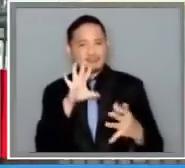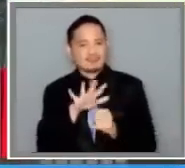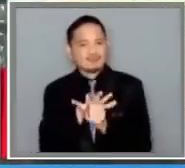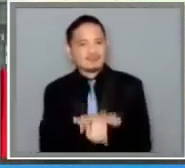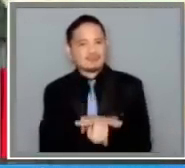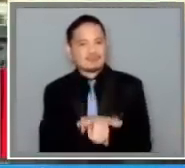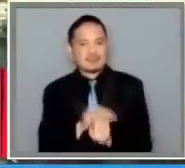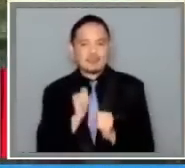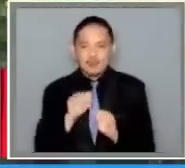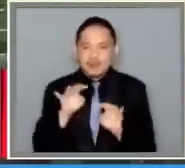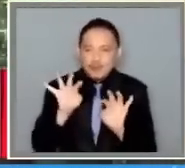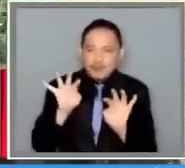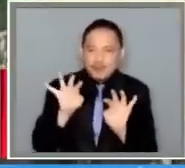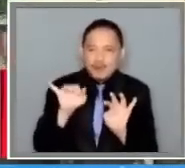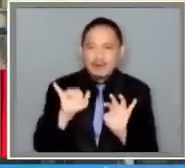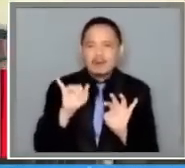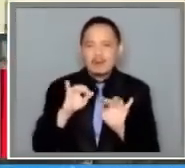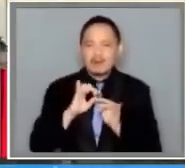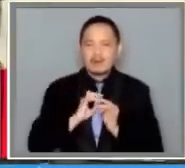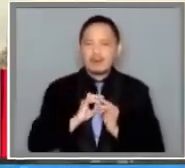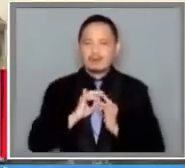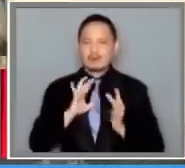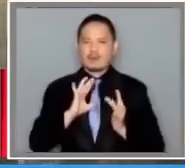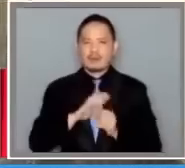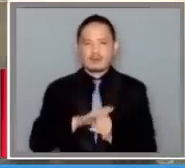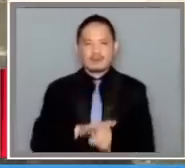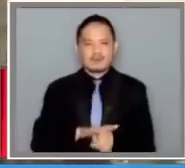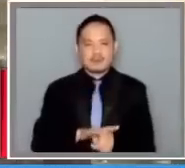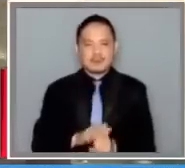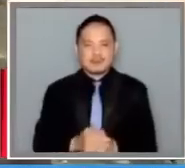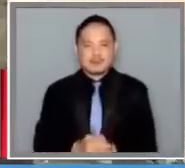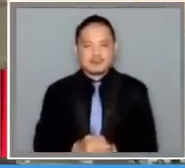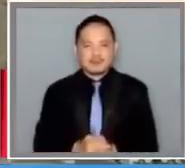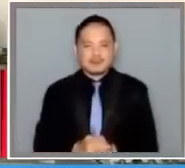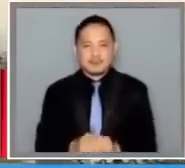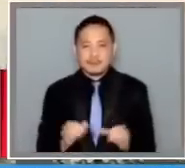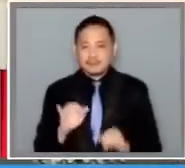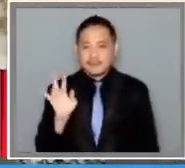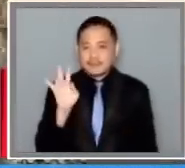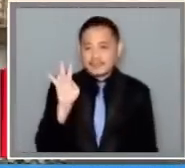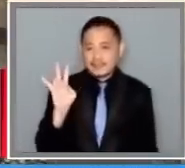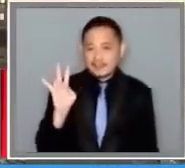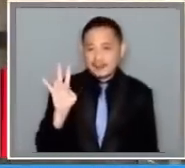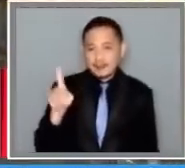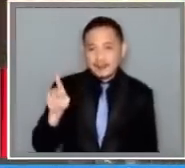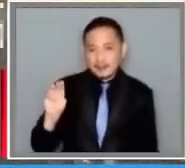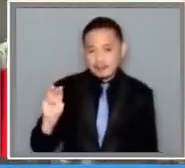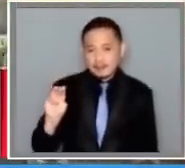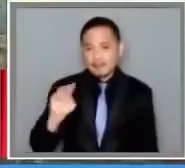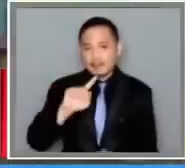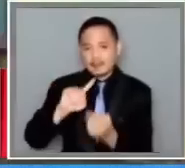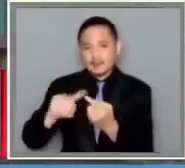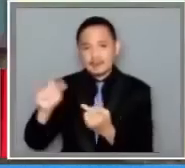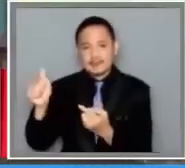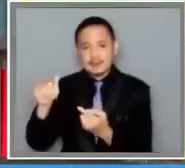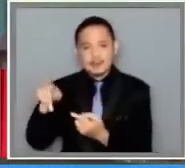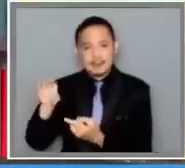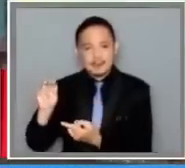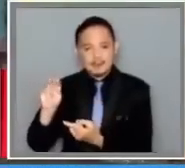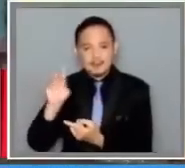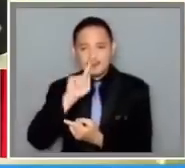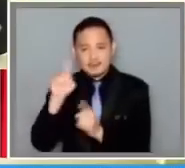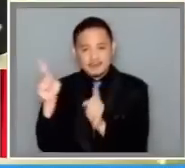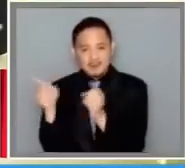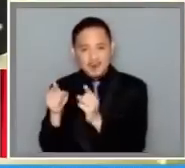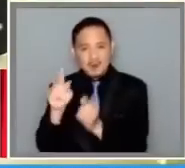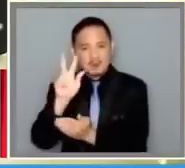nanunood lang, di ba? Pwedeng makita yan mula 7 p.m. hanggang 10 p.m. Saglit lang, 3 hours lang.